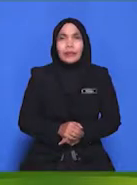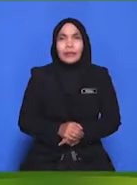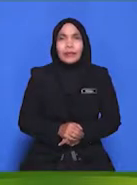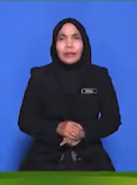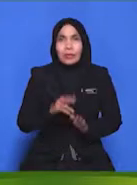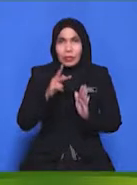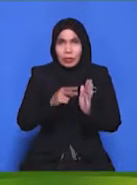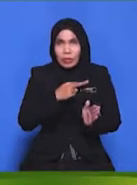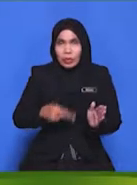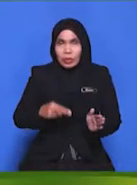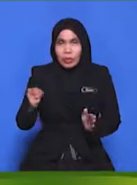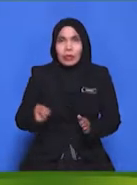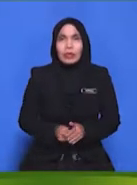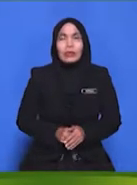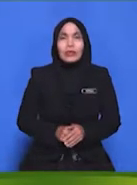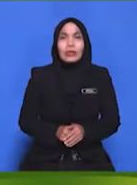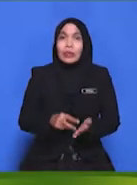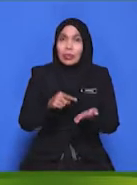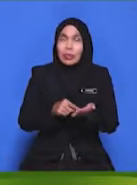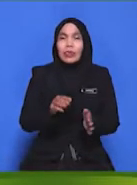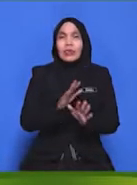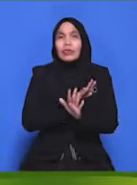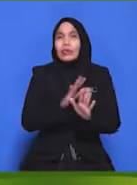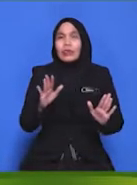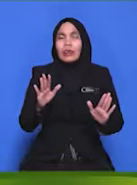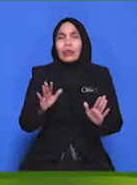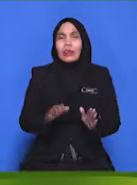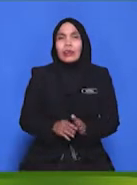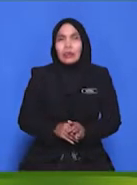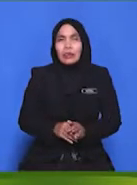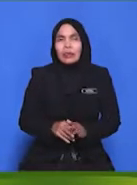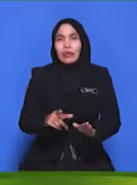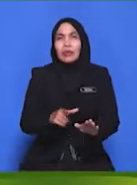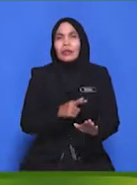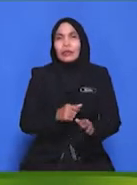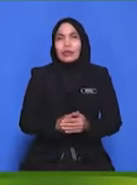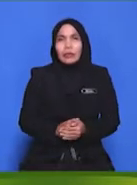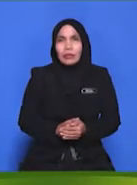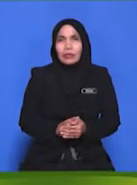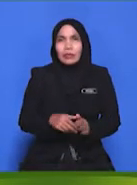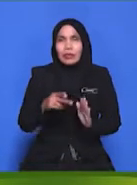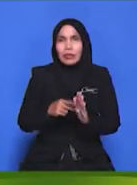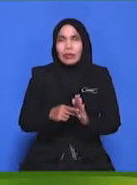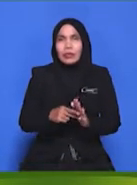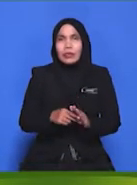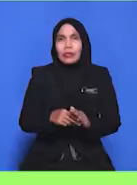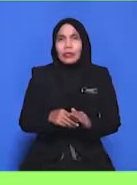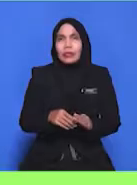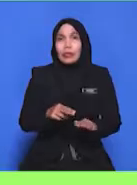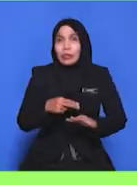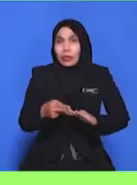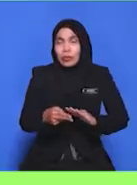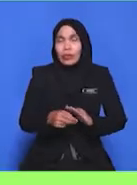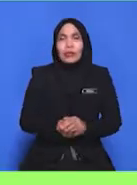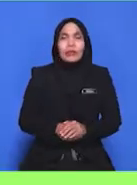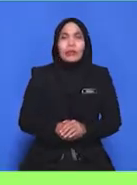Kerajaan Umayyah tidak dapat bertahan lama. Kejatuhan kerajaan Umayyah berpunca daripada